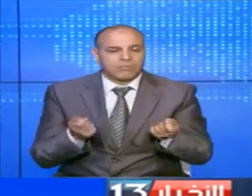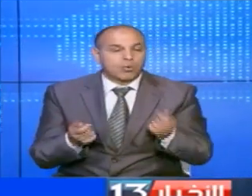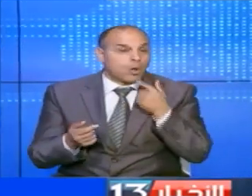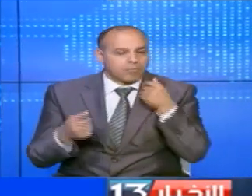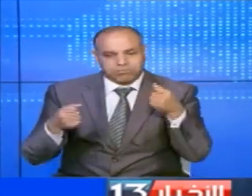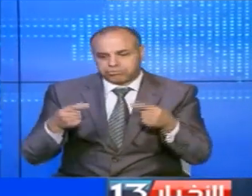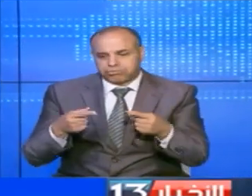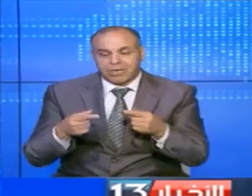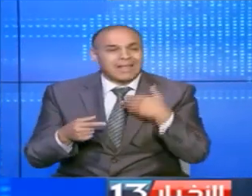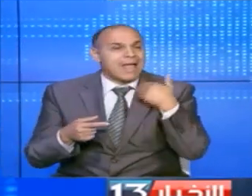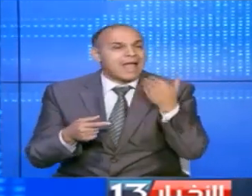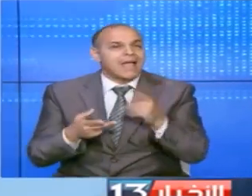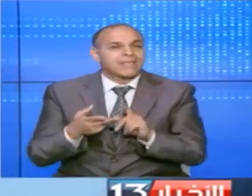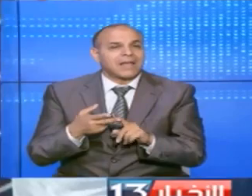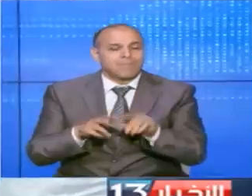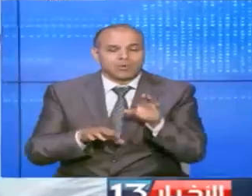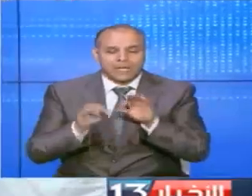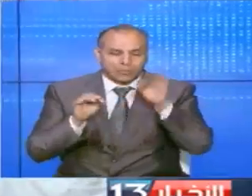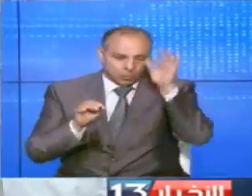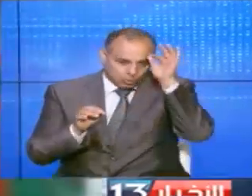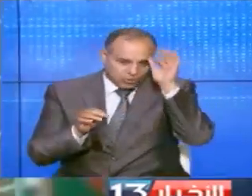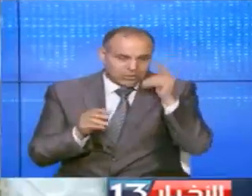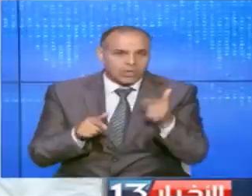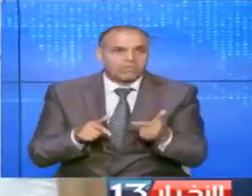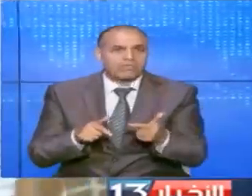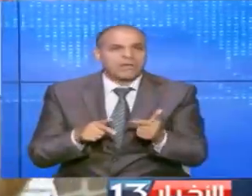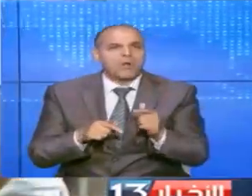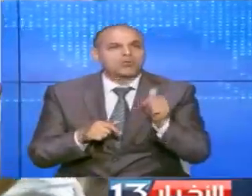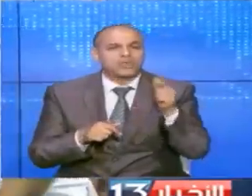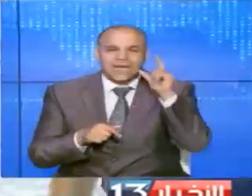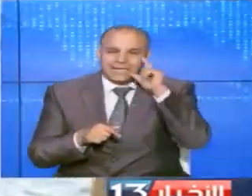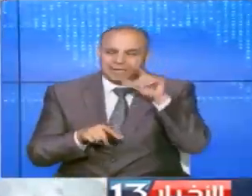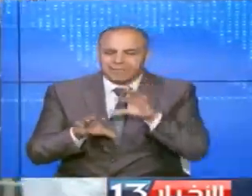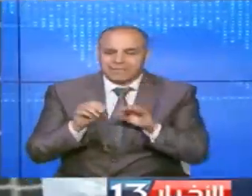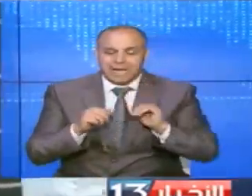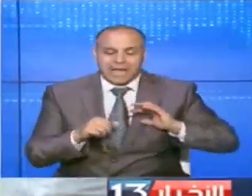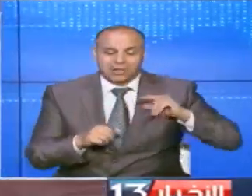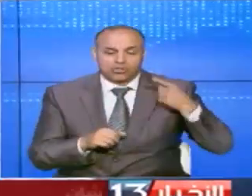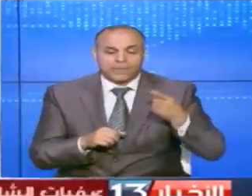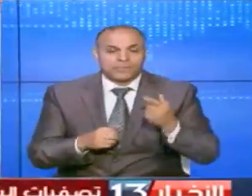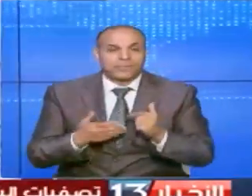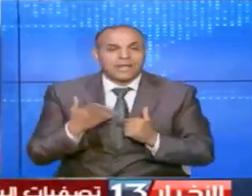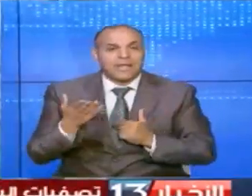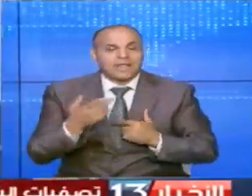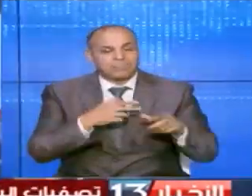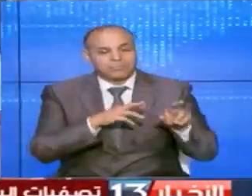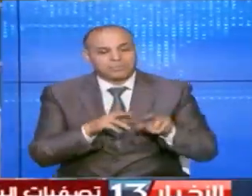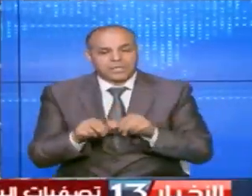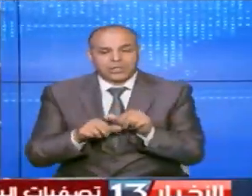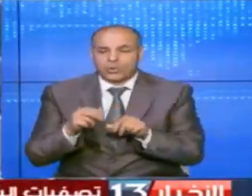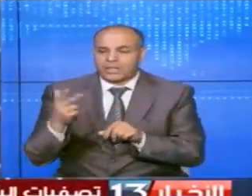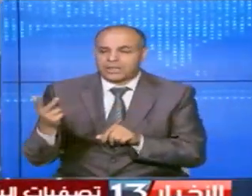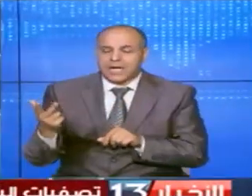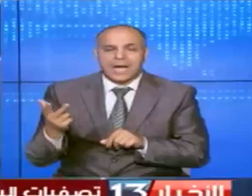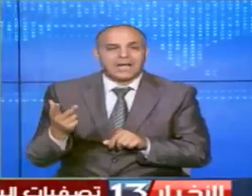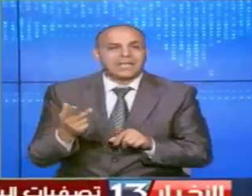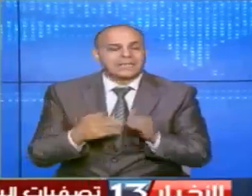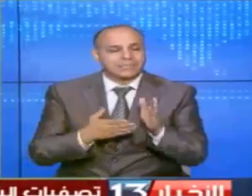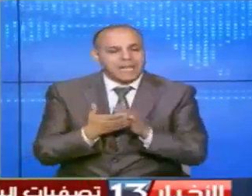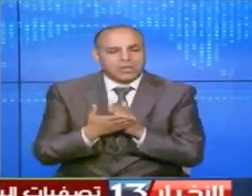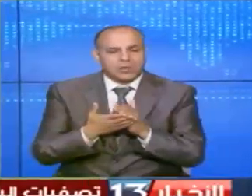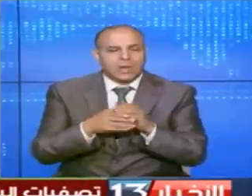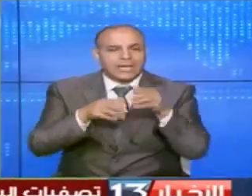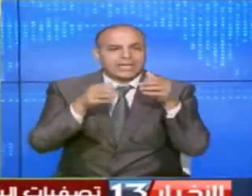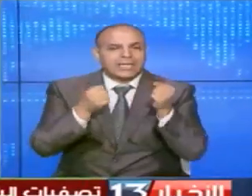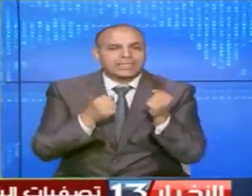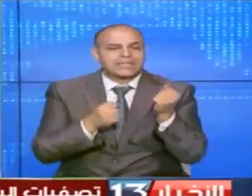التي ستجمع المنتخب الوطني التونسي بنظيره الليبيه الاحد القادم في اياب الدور الثالث على ضرب التاهل الى